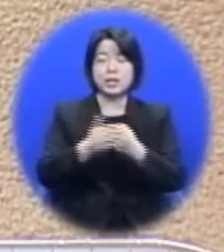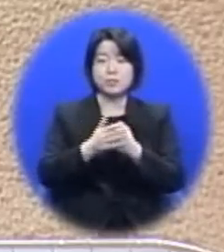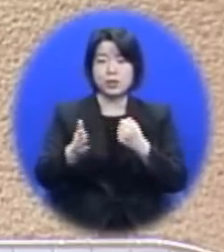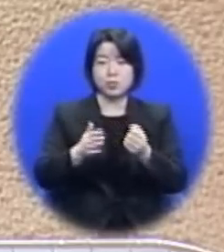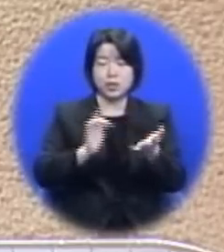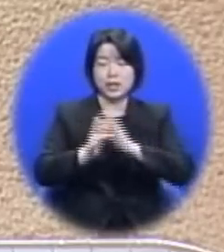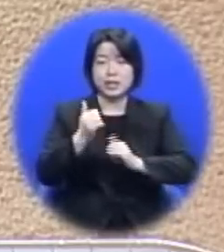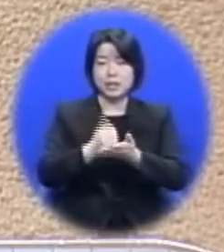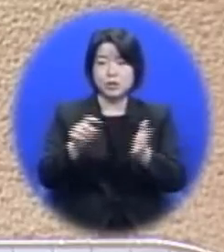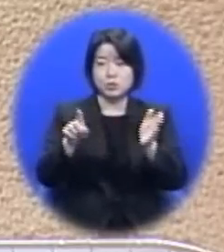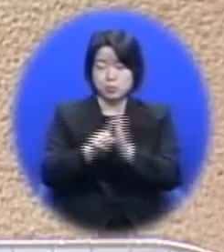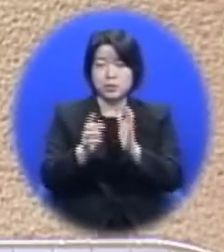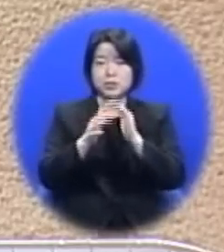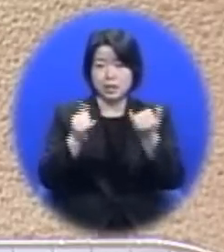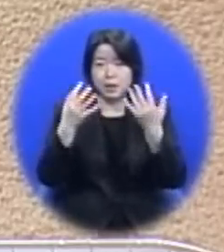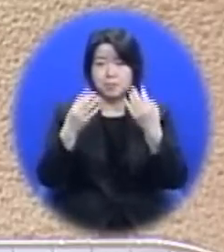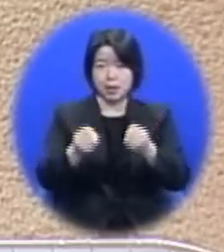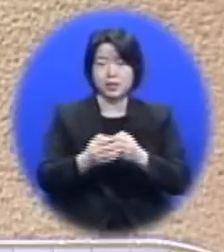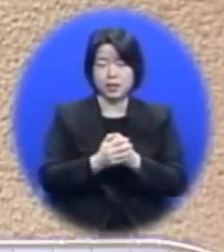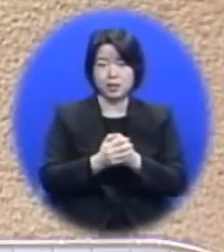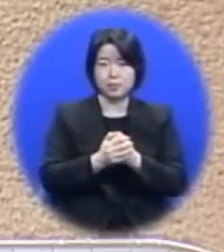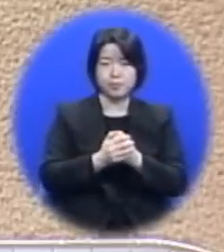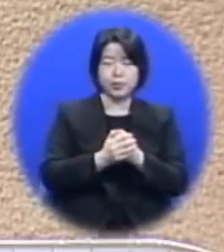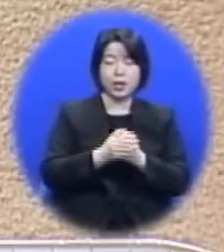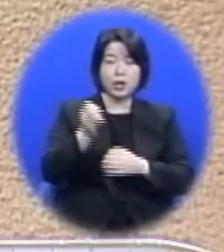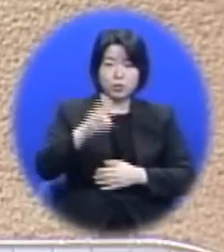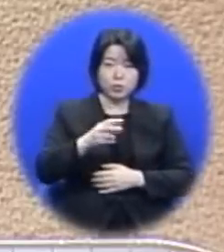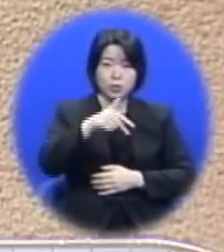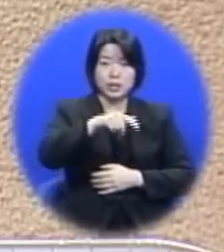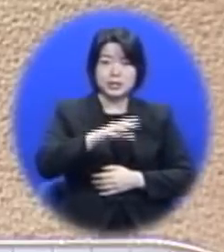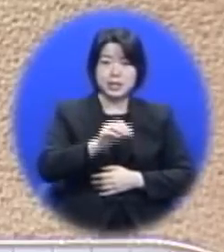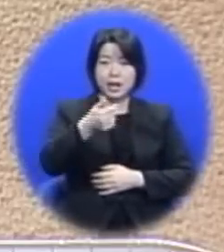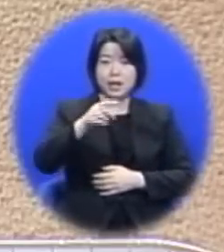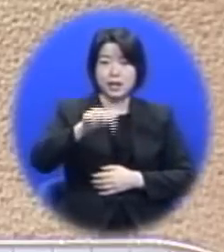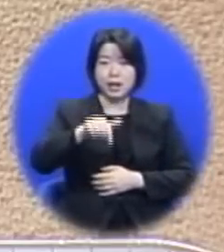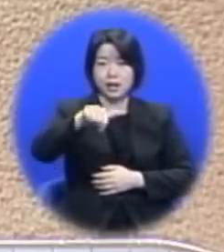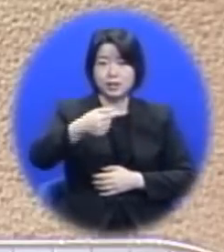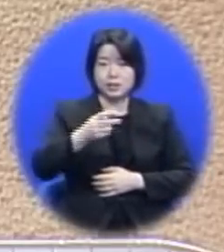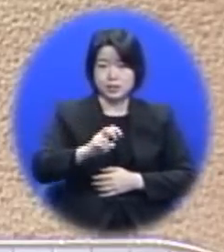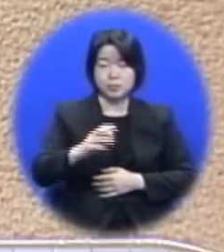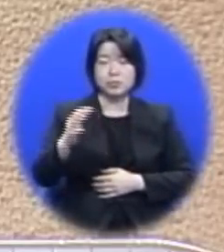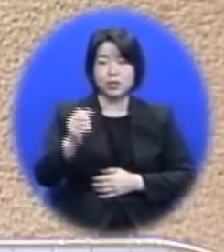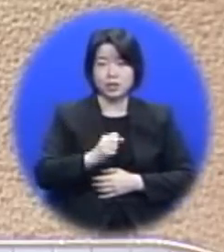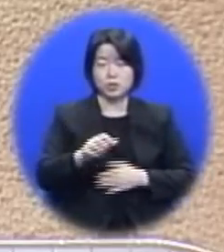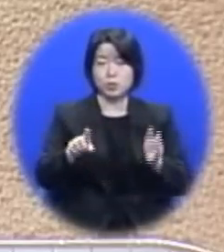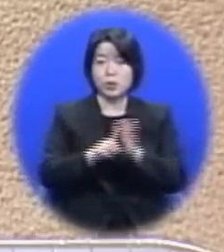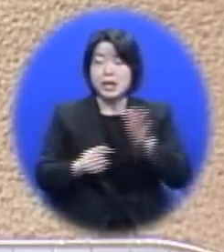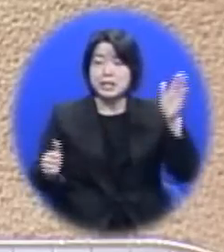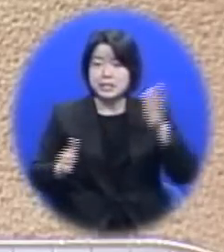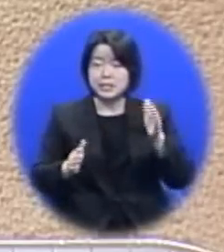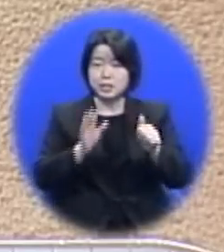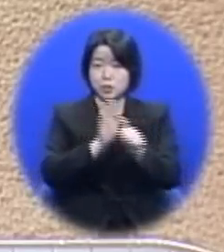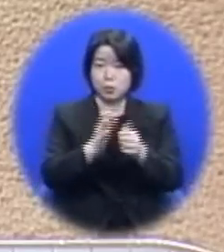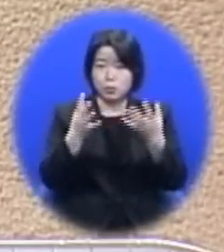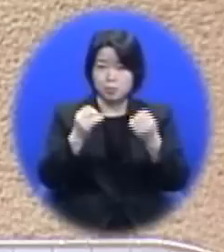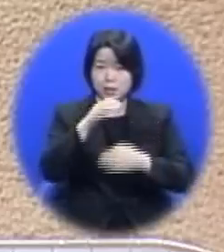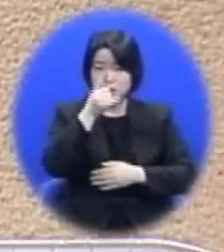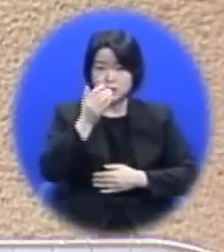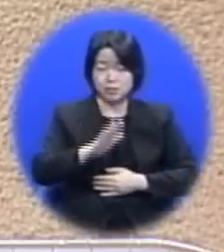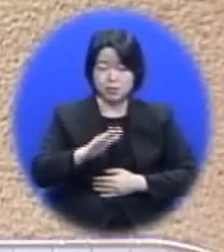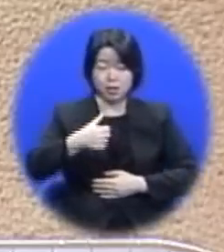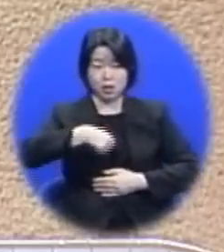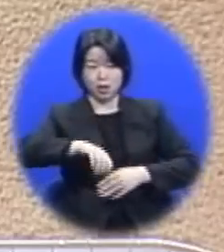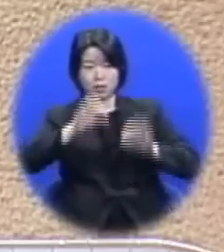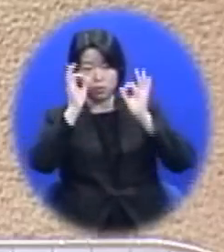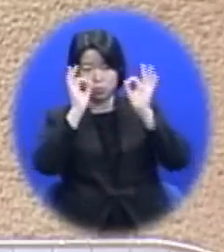신학생들을 돕고 장학금을 신학생들을 많이 도왔는데 한 번은 그 아들 정집사님이 보니까